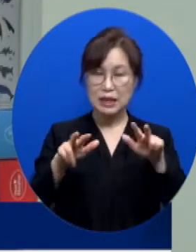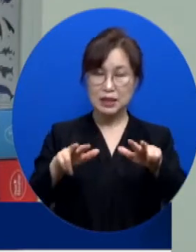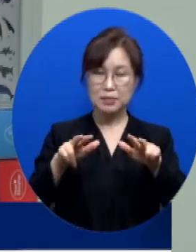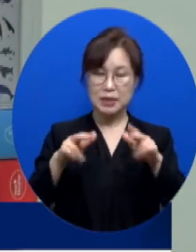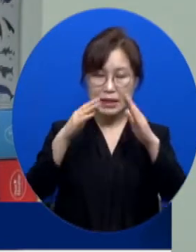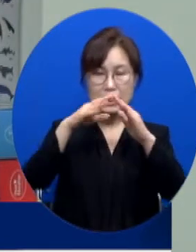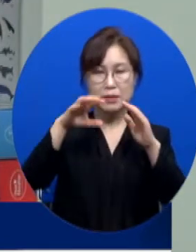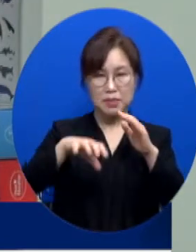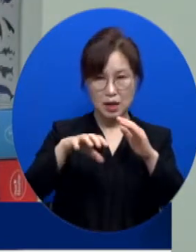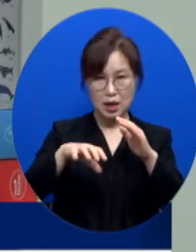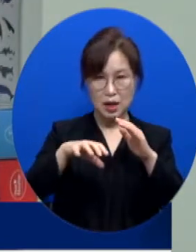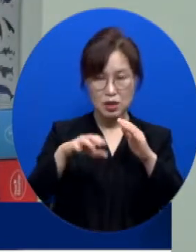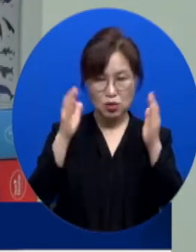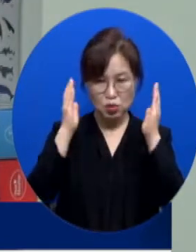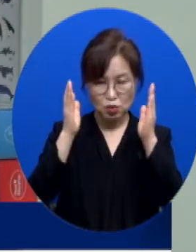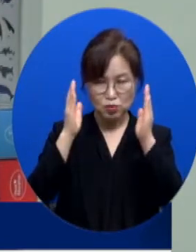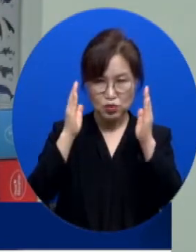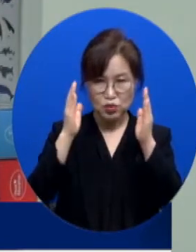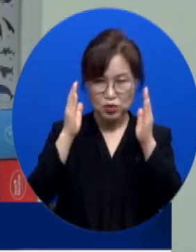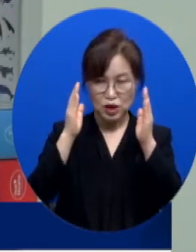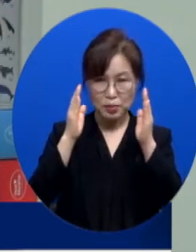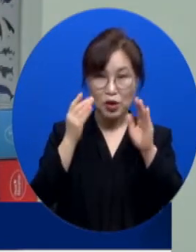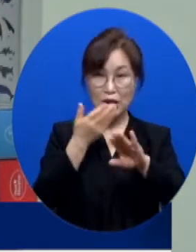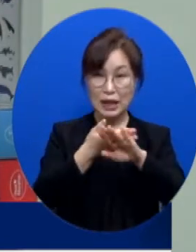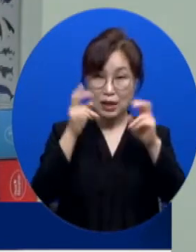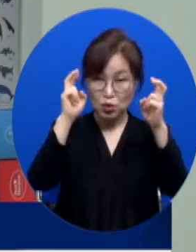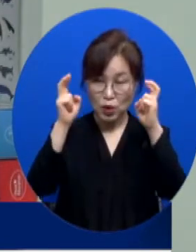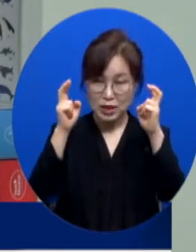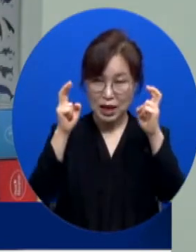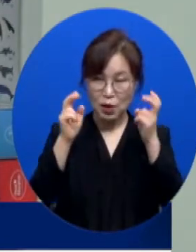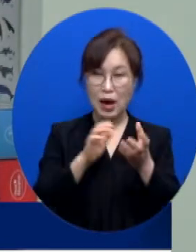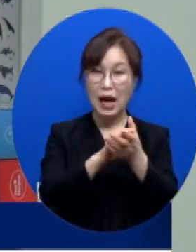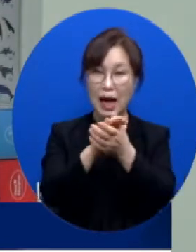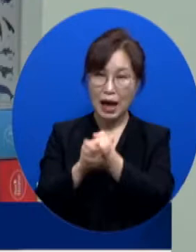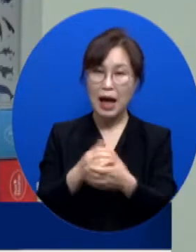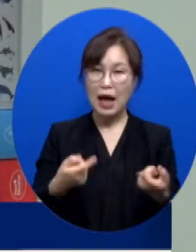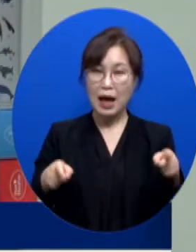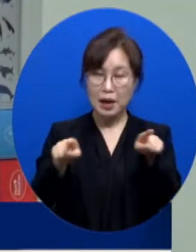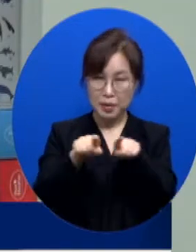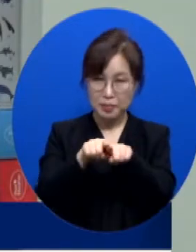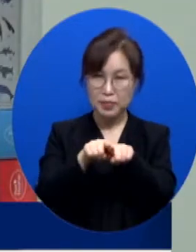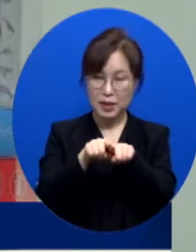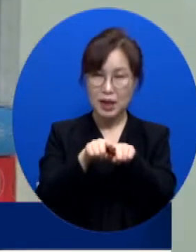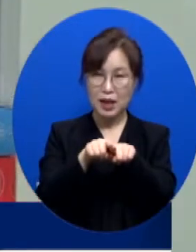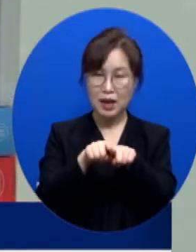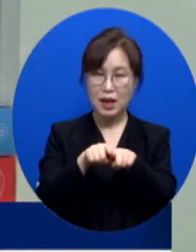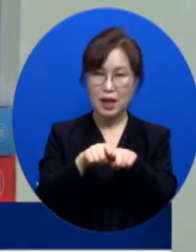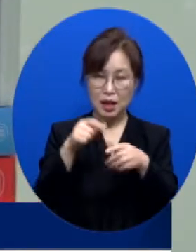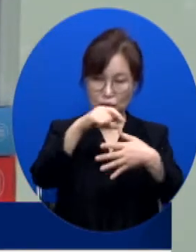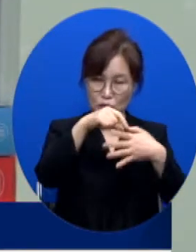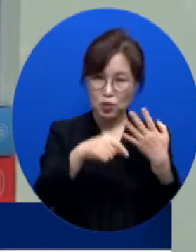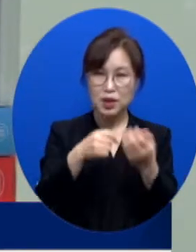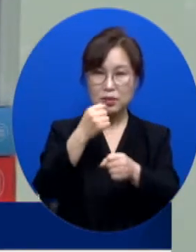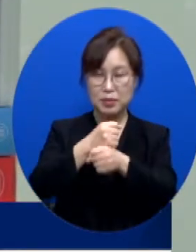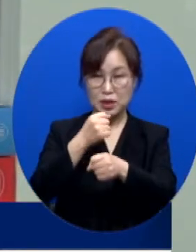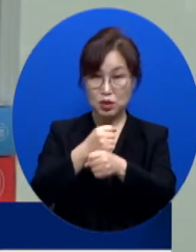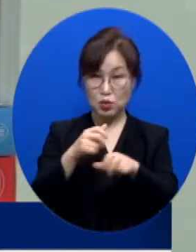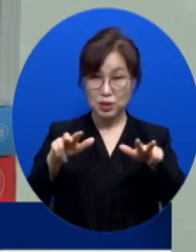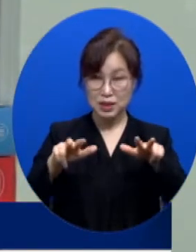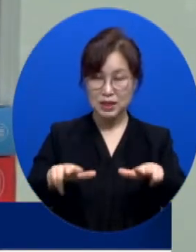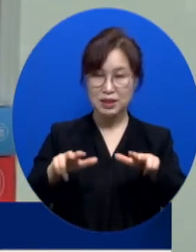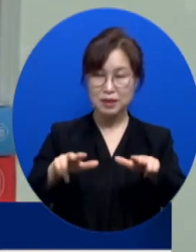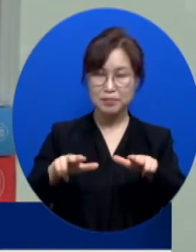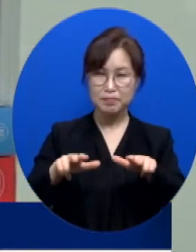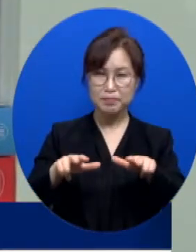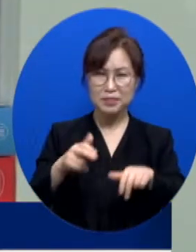거를 하면서 그런 업체들과 협업을 통해서 카테고리를 만들기 시작을 했고 지금은 가장